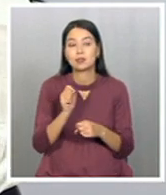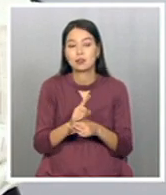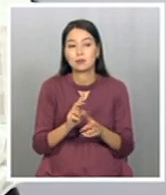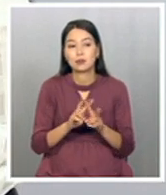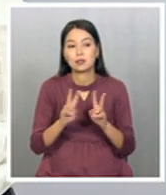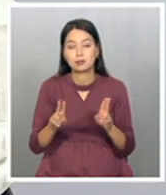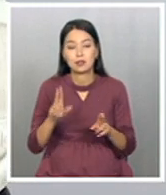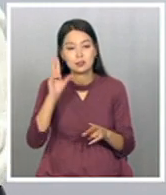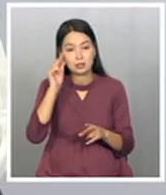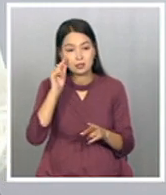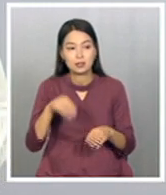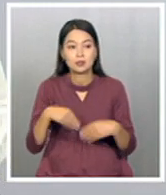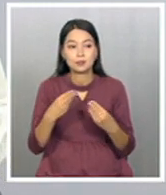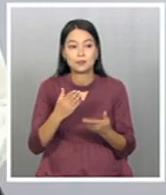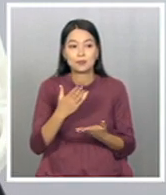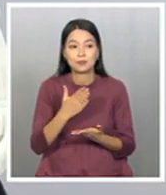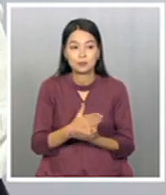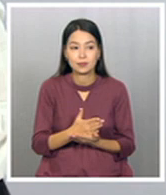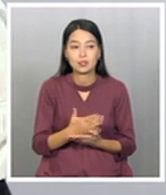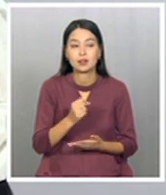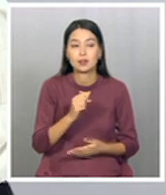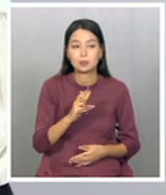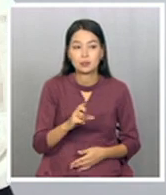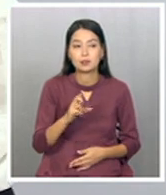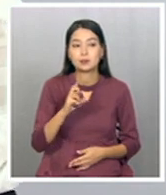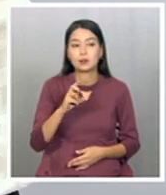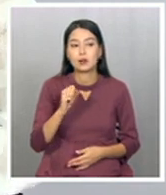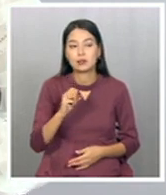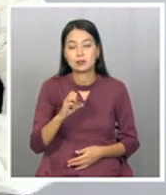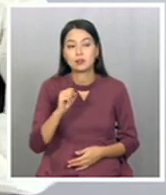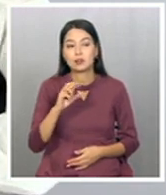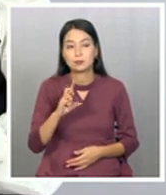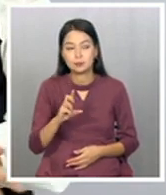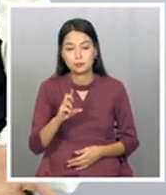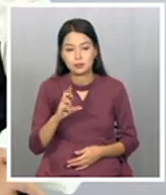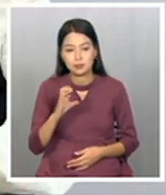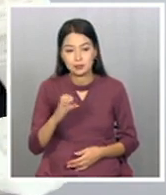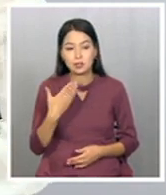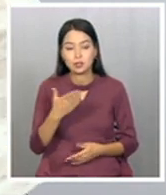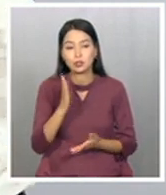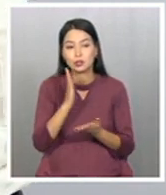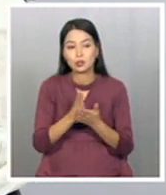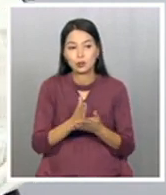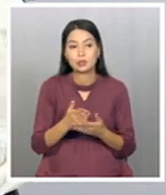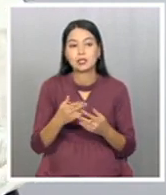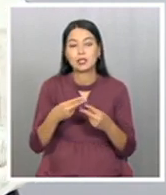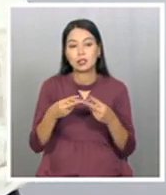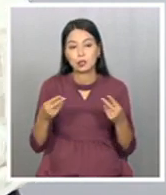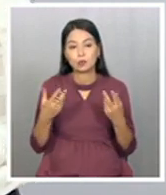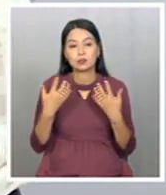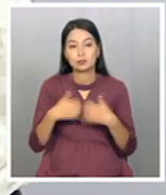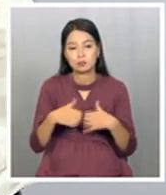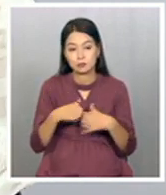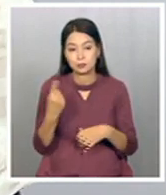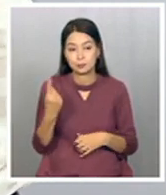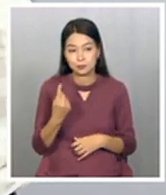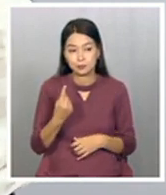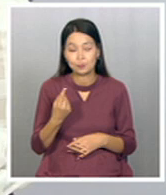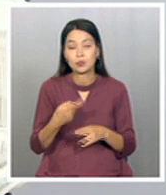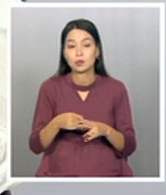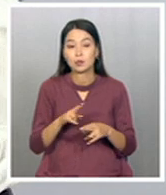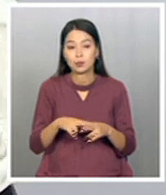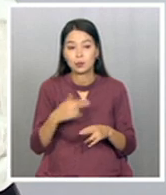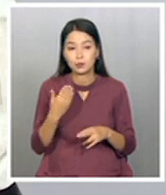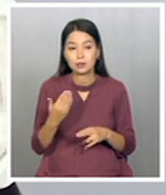берілген. Бірінші, A, B, A, C, B, C түзулерін, теңдеулерін табамыз. Ол үшін